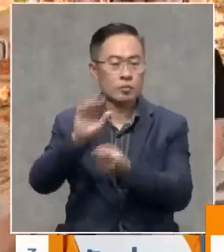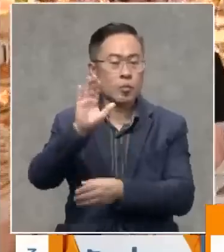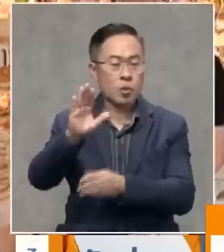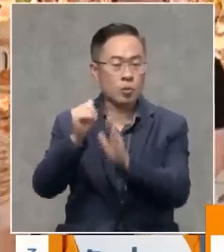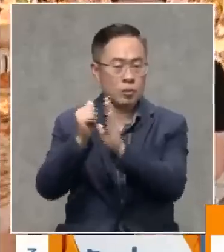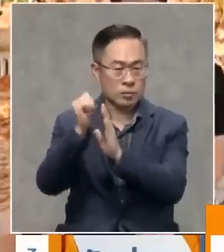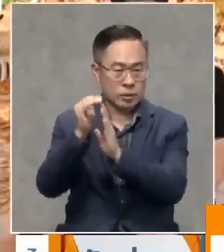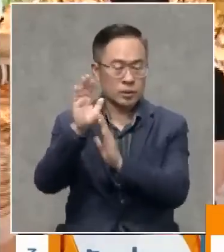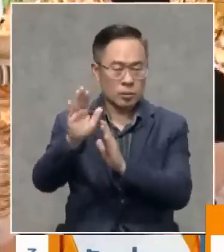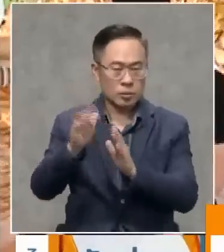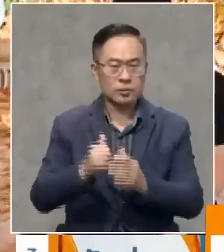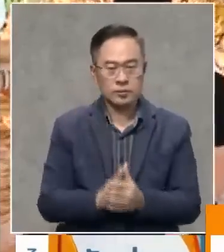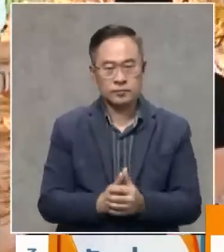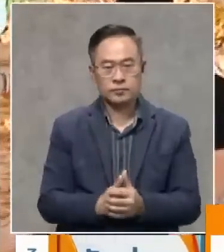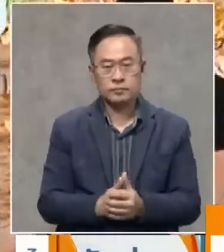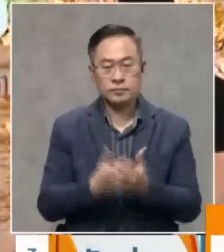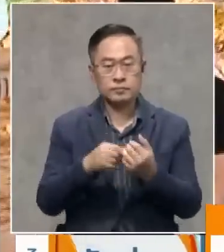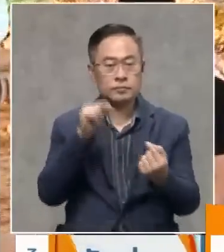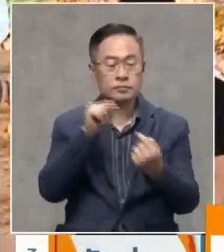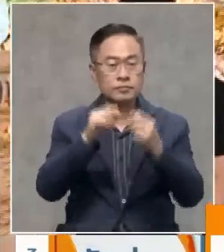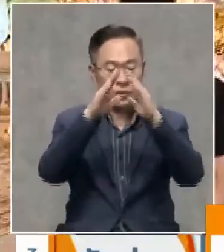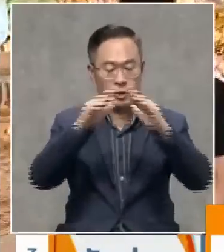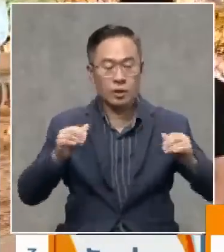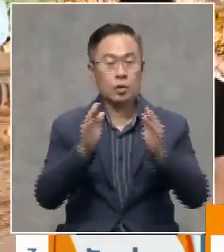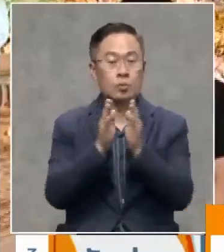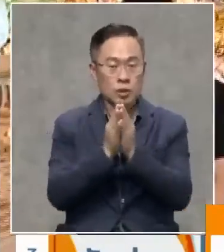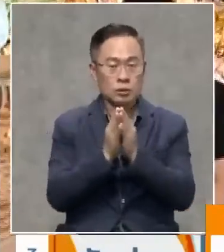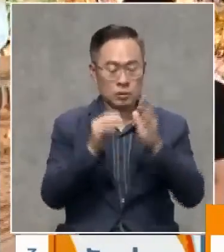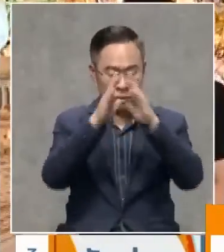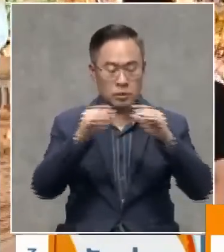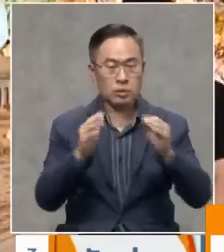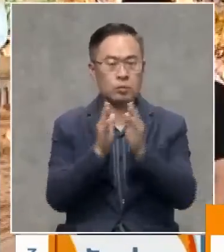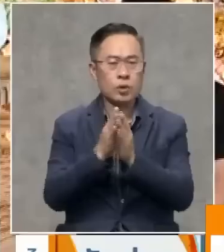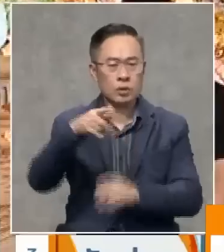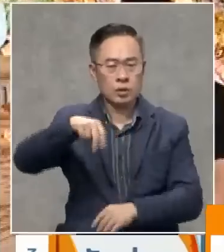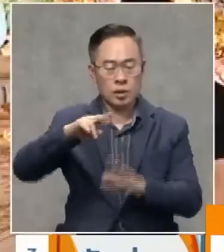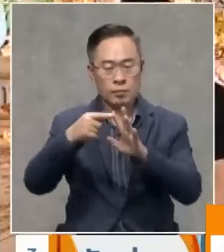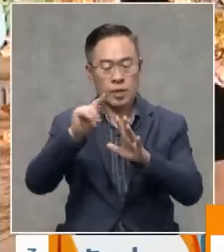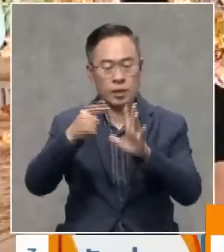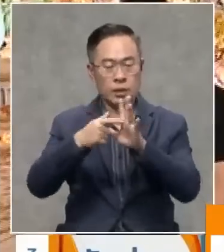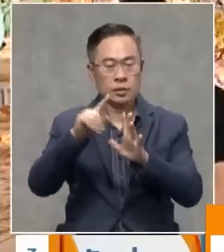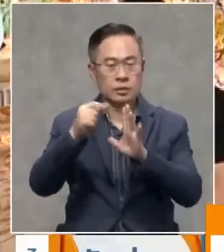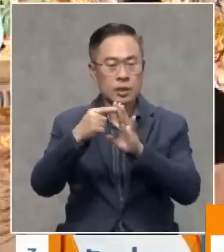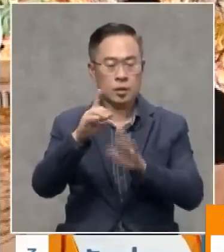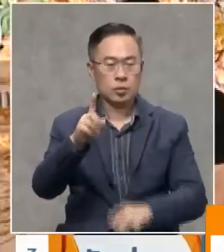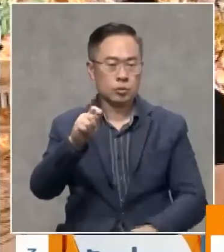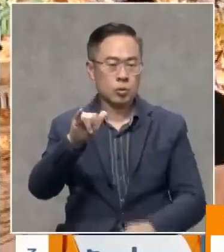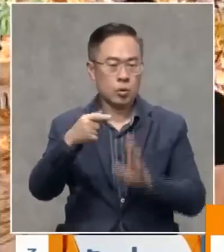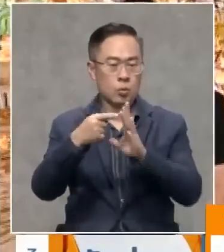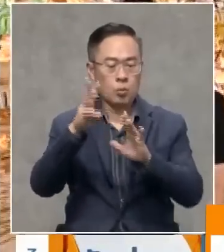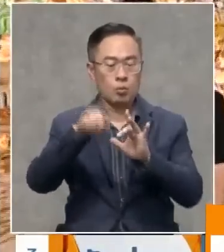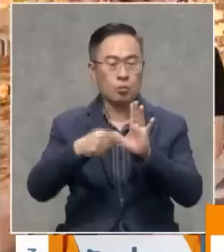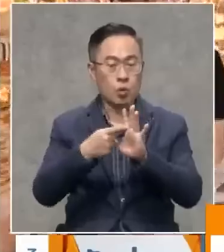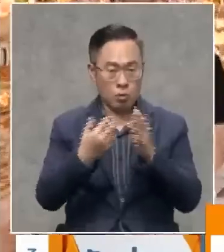ชาวล้านนานะคะจากนั้นเดินทางไปที่วิหารพระเจ้าอินสารค่ะภายในวัดพระธาตุดอยเวานะคะคณะ